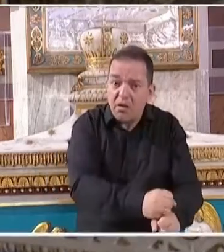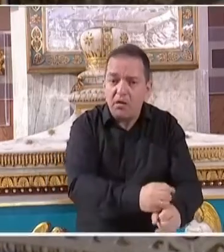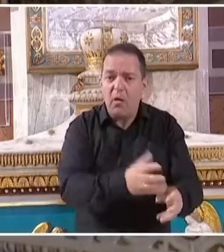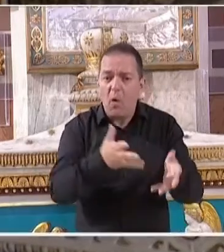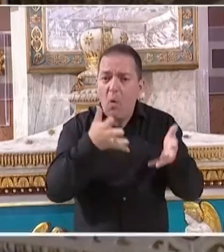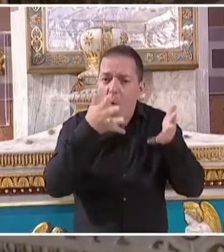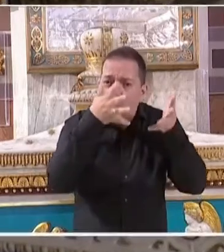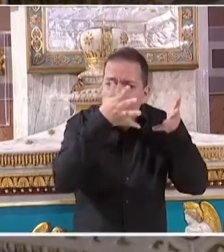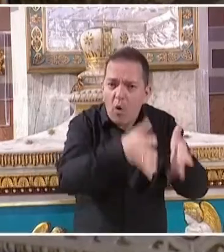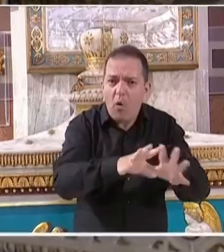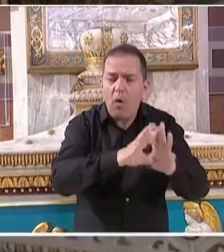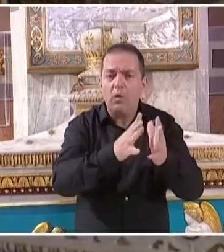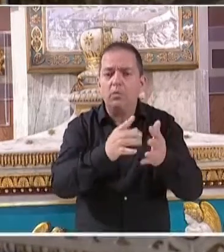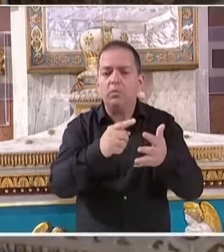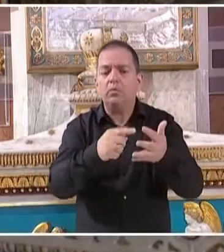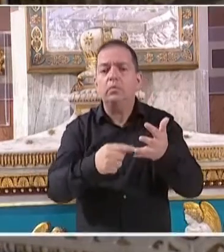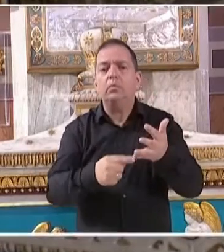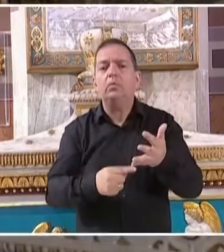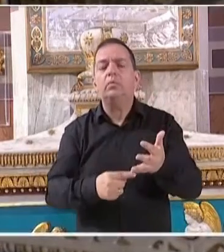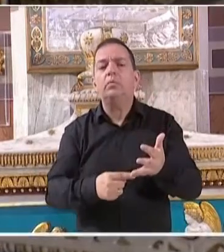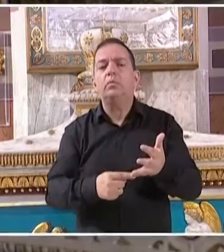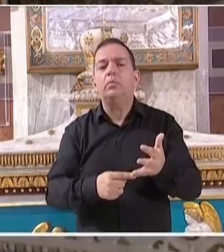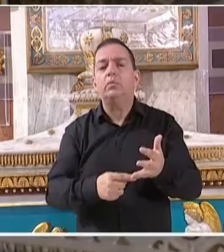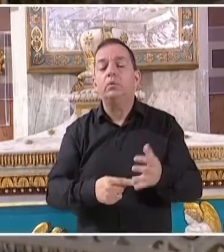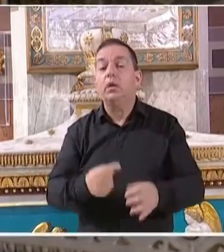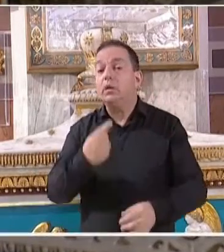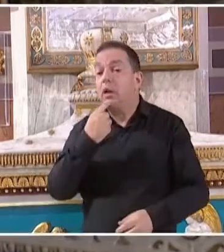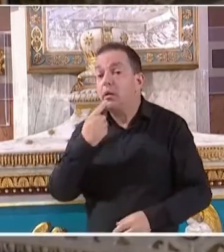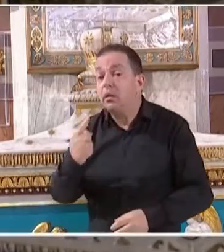Πίστευε στον Κύριο Ιησού Χριστό,